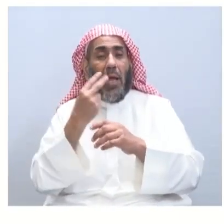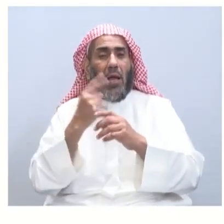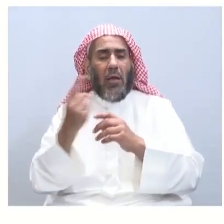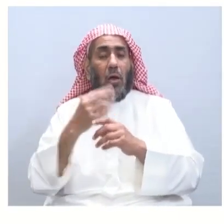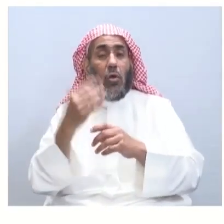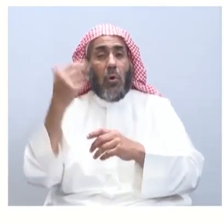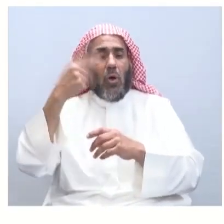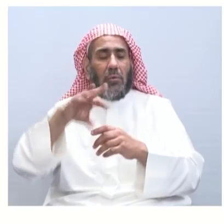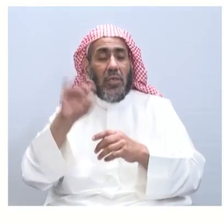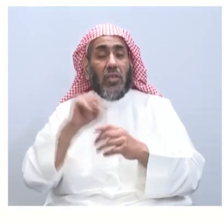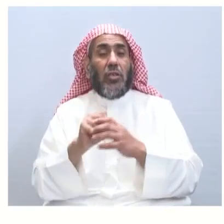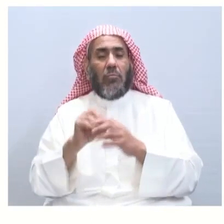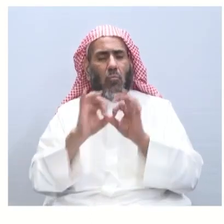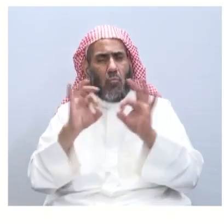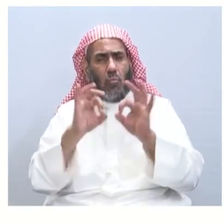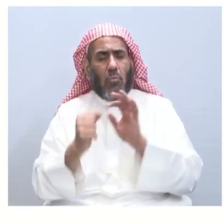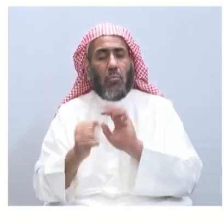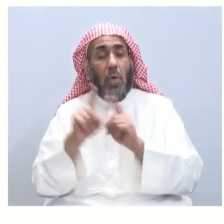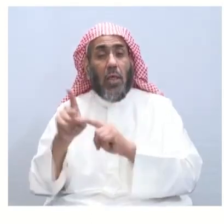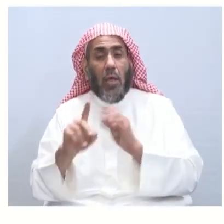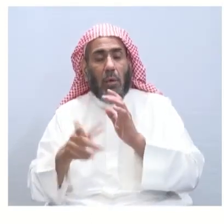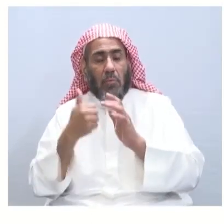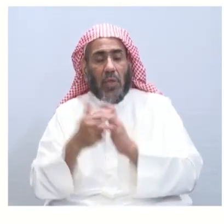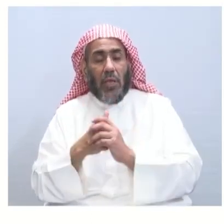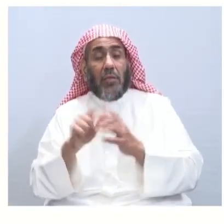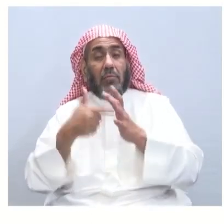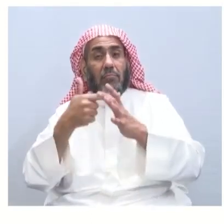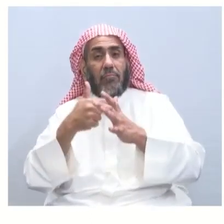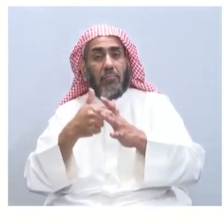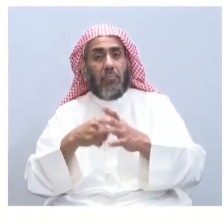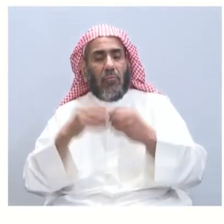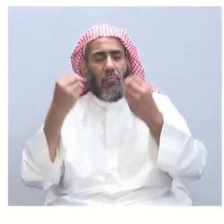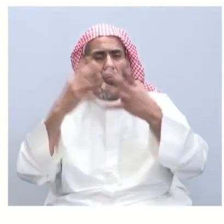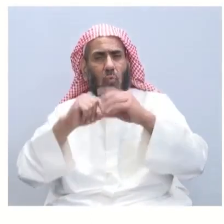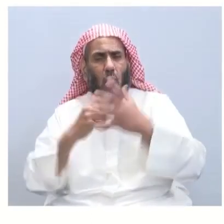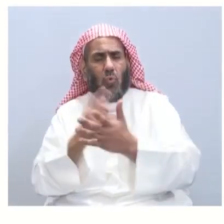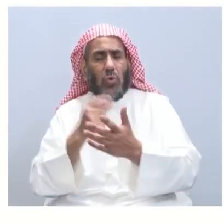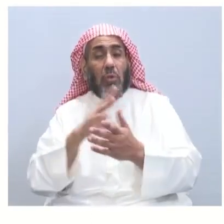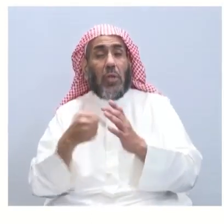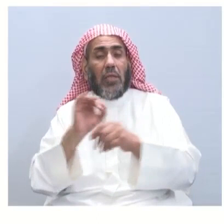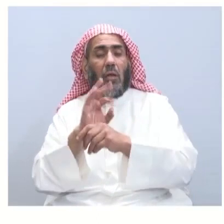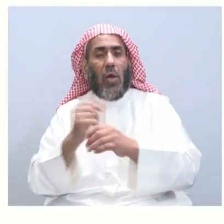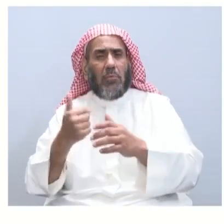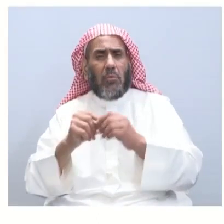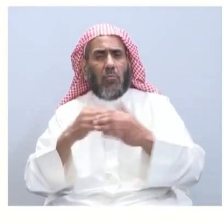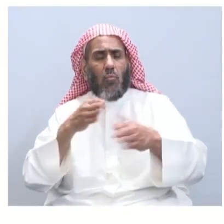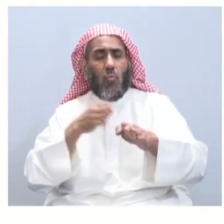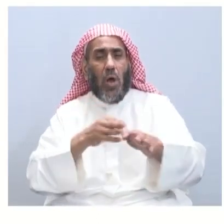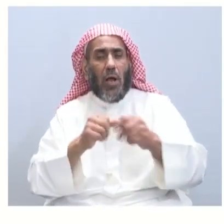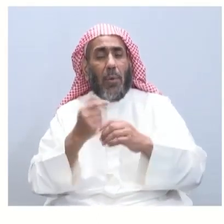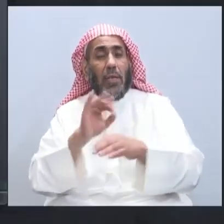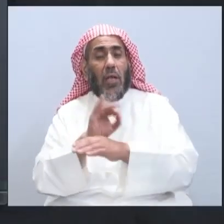1157 هجريه هذه بدايه اول مرحله الادب هو ارخ ببدايه الدعوه الادب اصبح مواكب